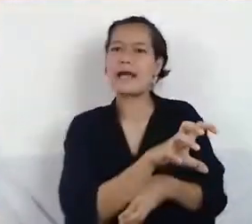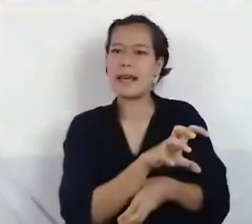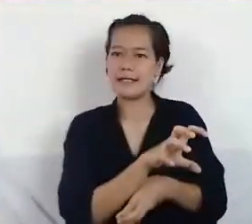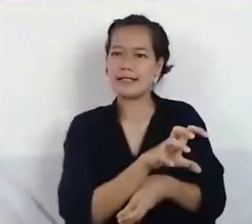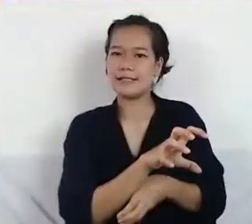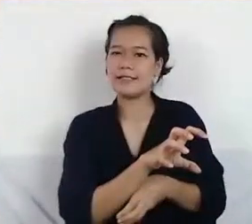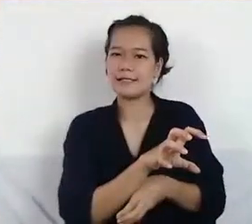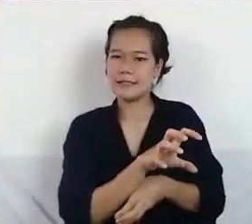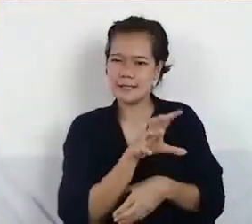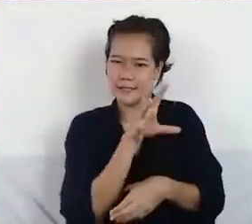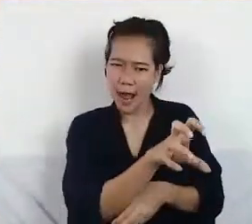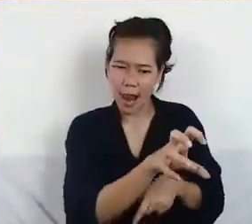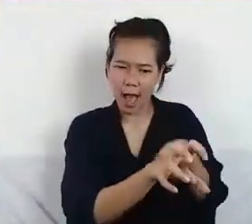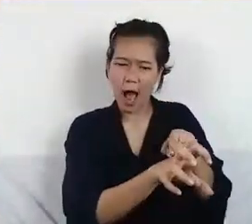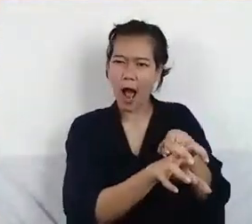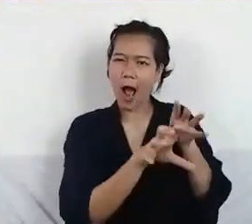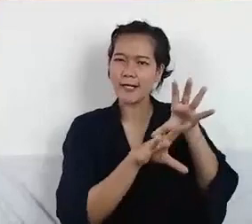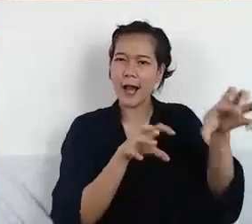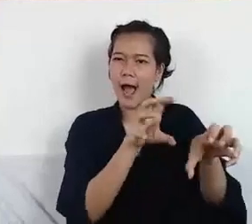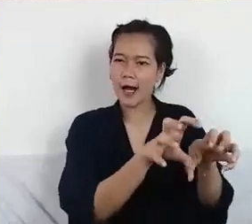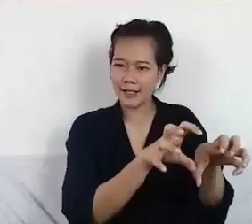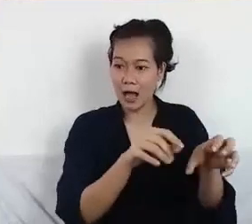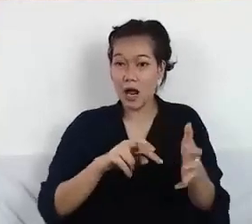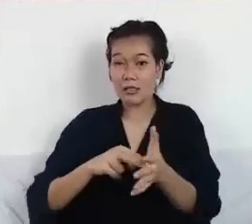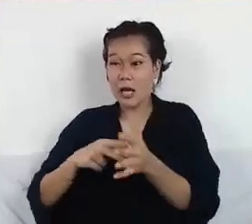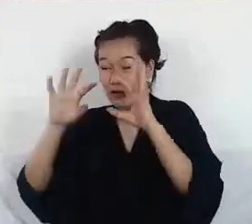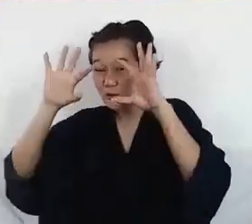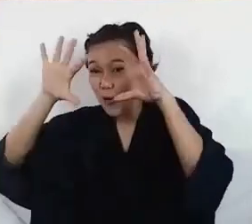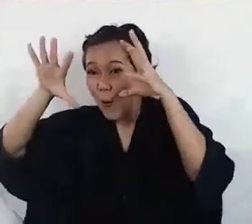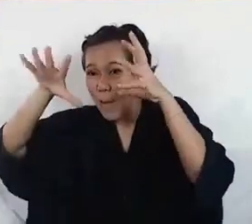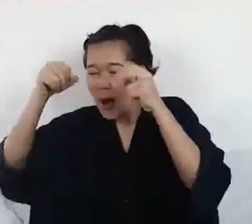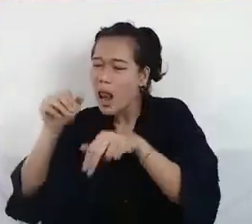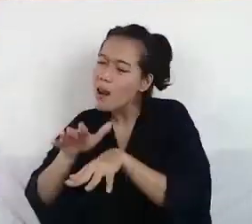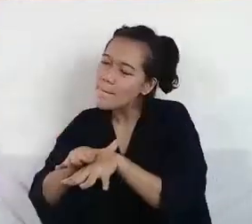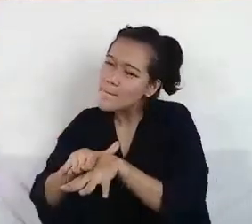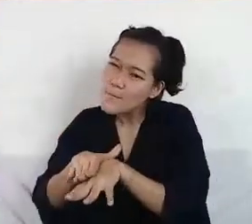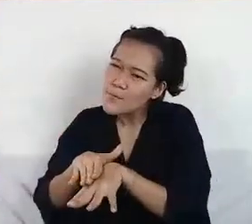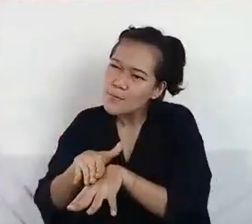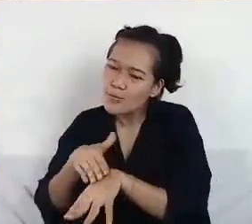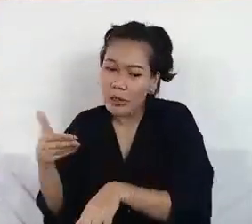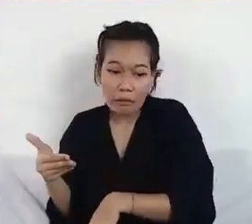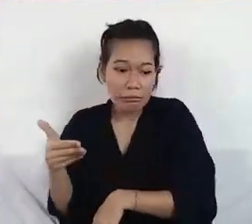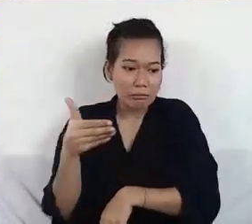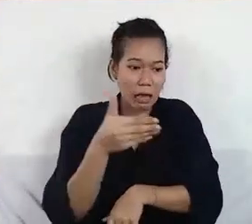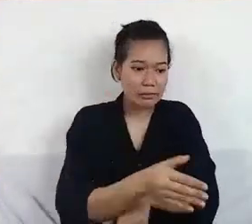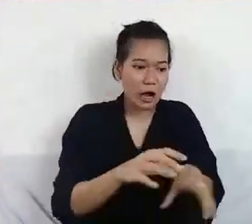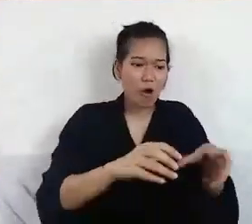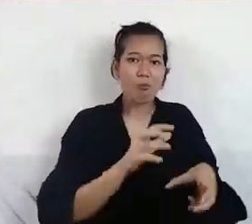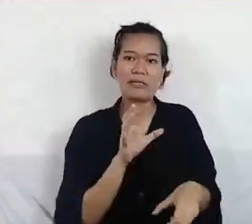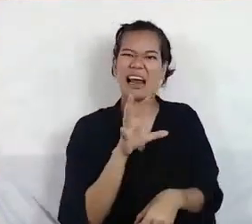Kebayang, saudaraku? Anak domba di tengah serigala.